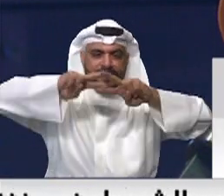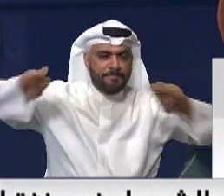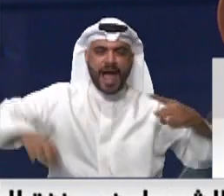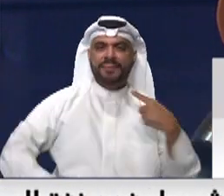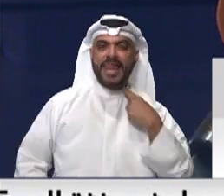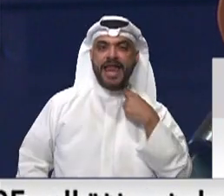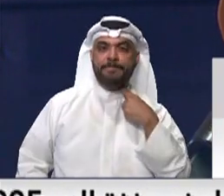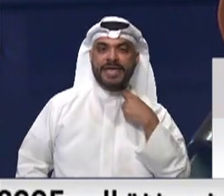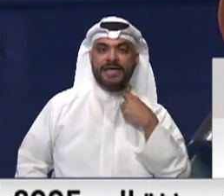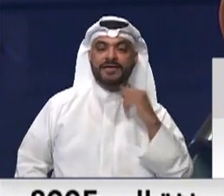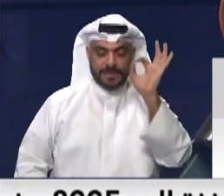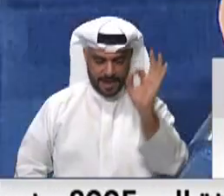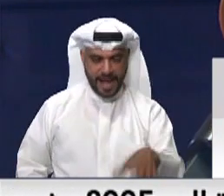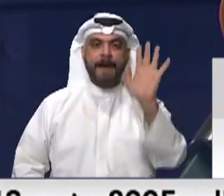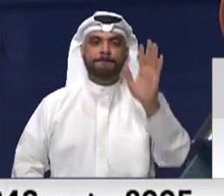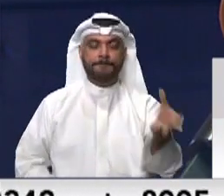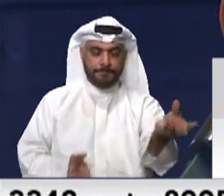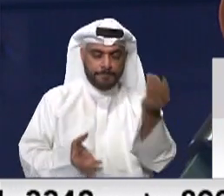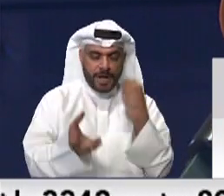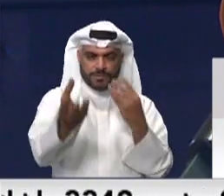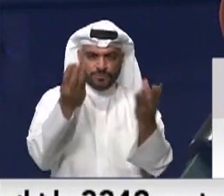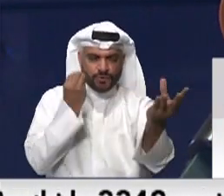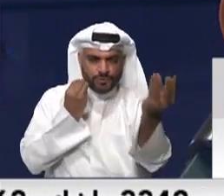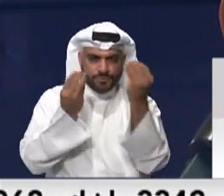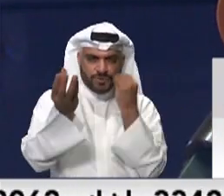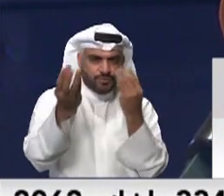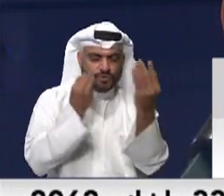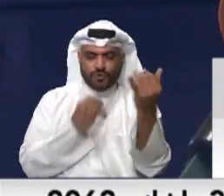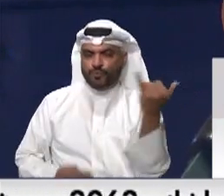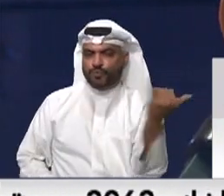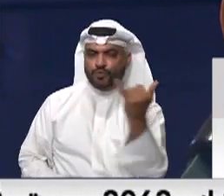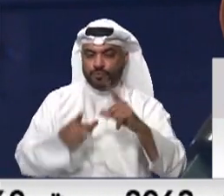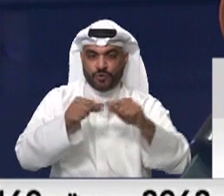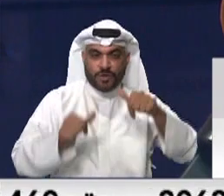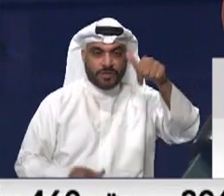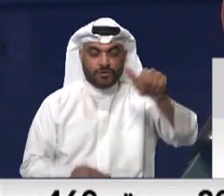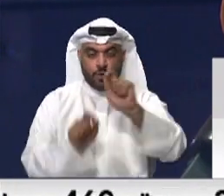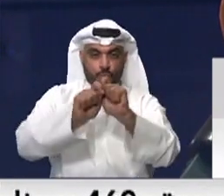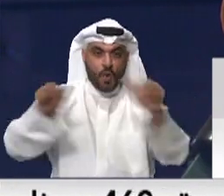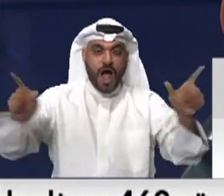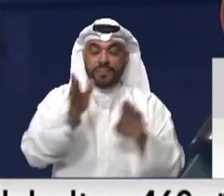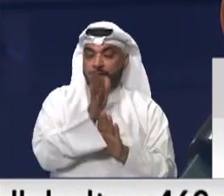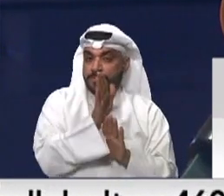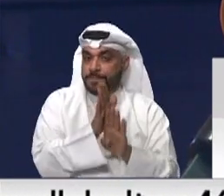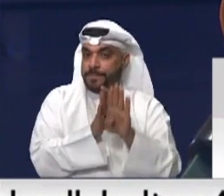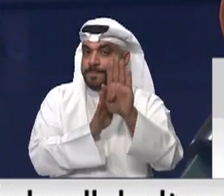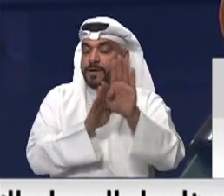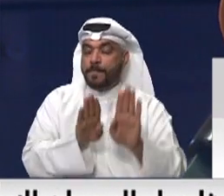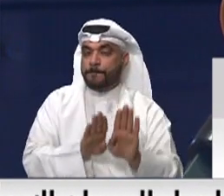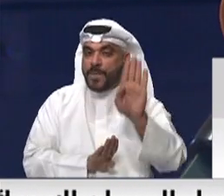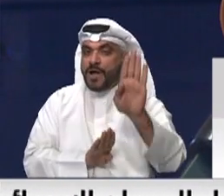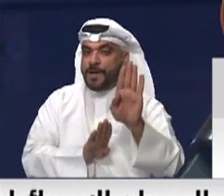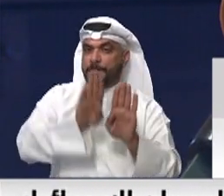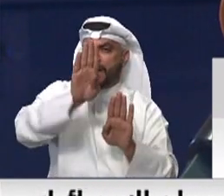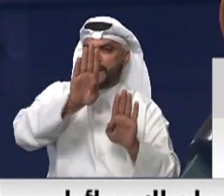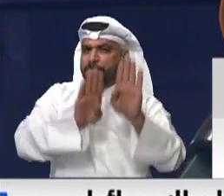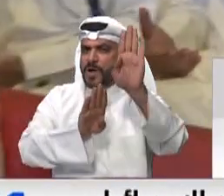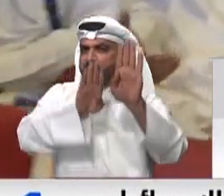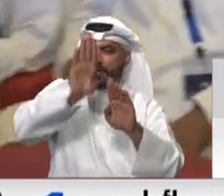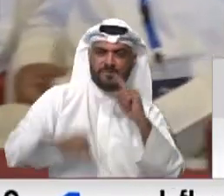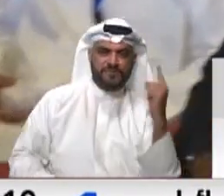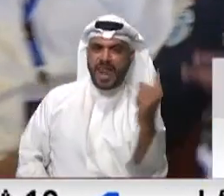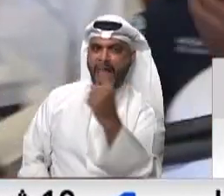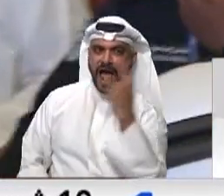الخليج العربية لخدمة المنطقة، والتي من أسمى مزاياها مواكبة التطور والإسراع في العجلة